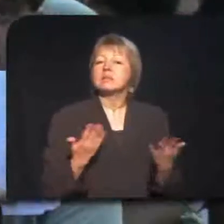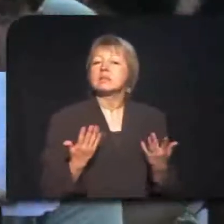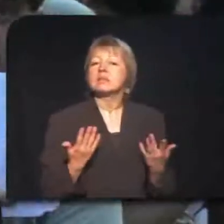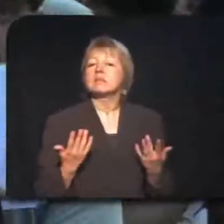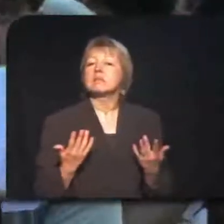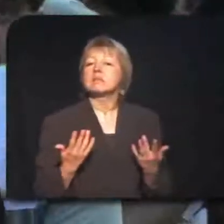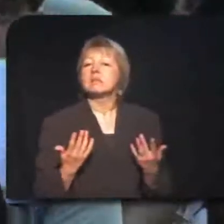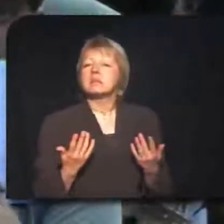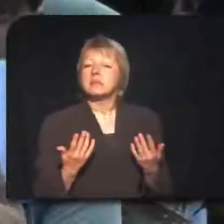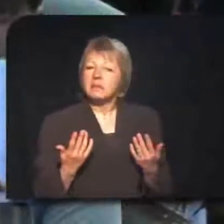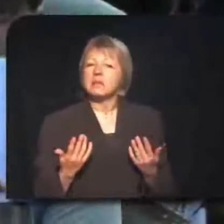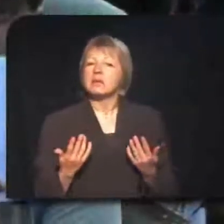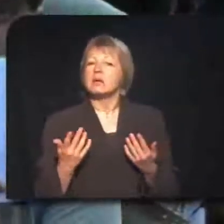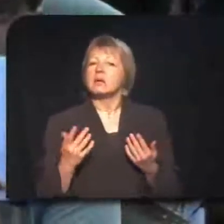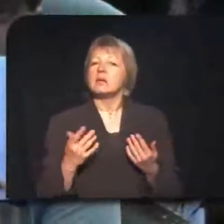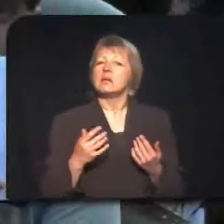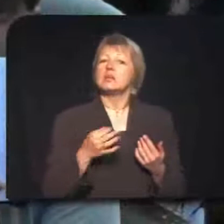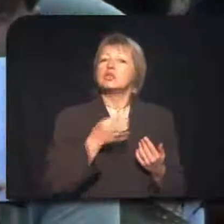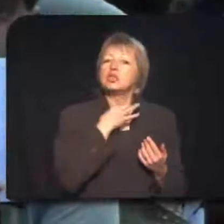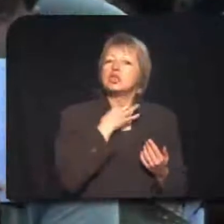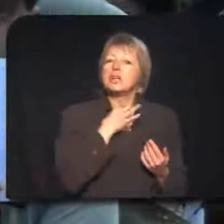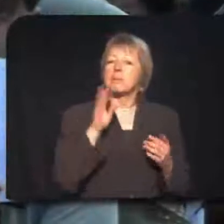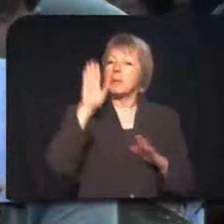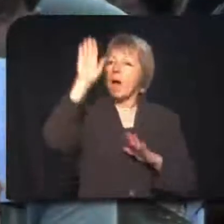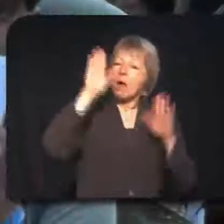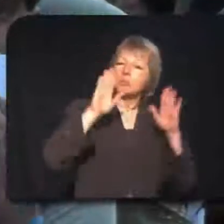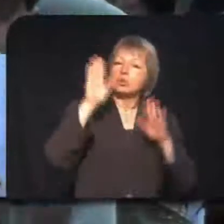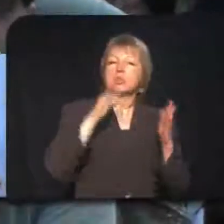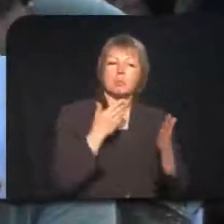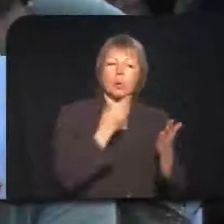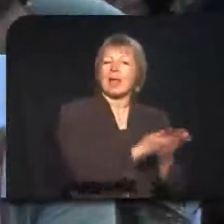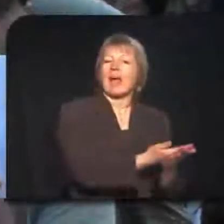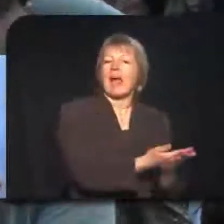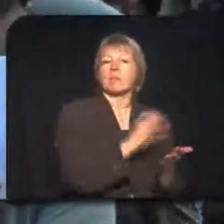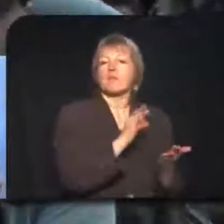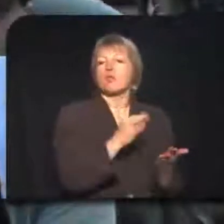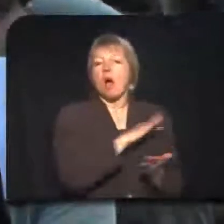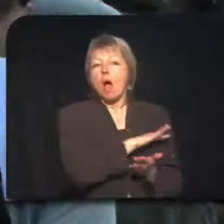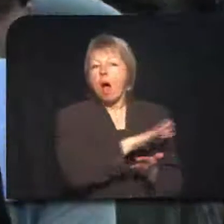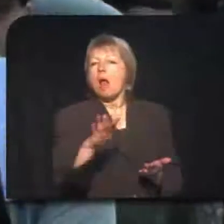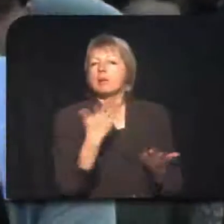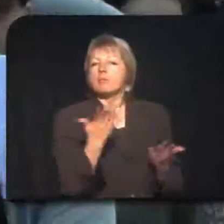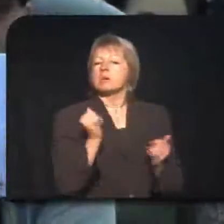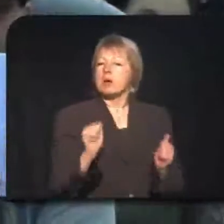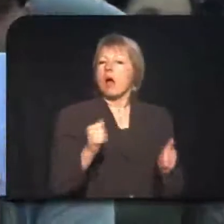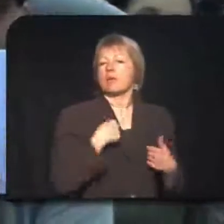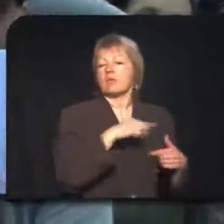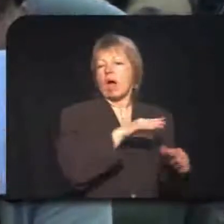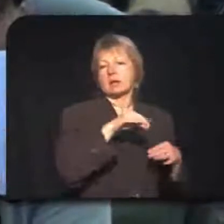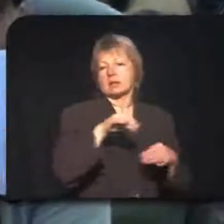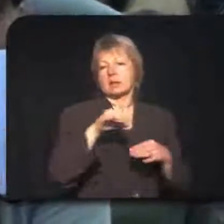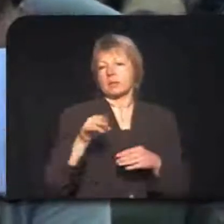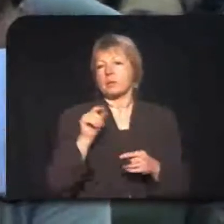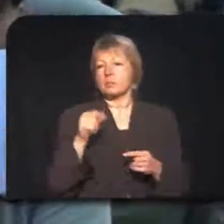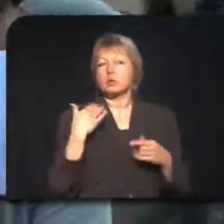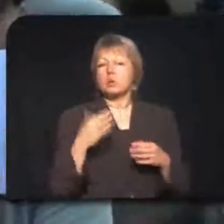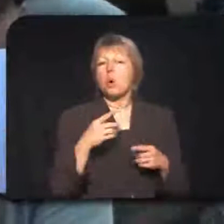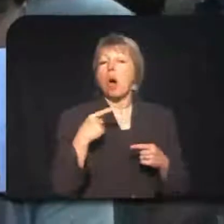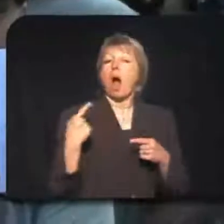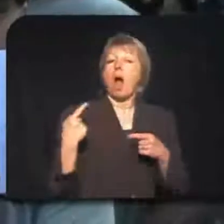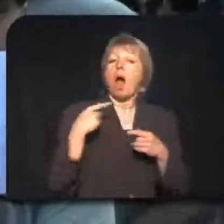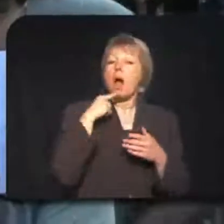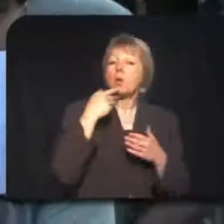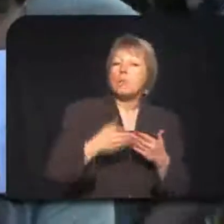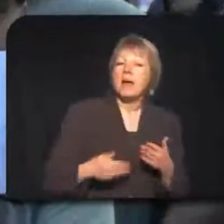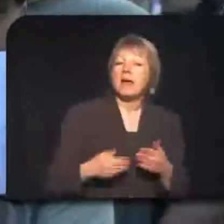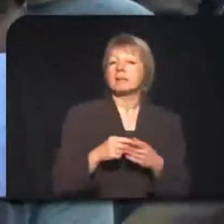Stimme für alles abgibt was man akzeptieren kann also dass ihr die Argumente die wir jetzt hier gehört haben gut gegeneinander abwägt und